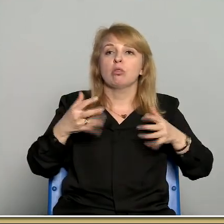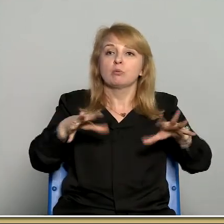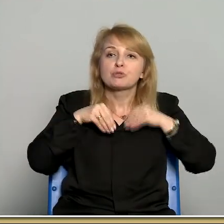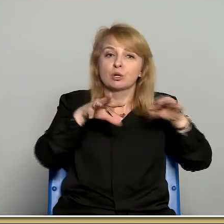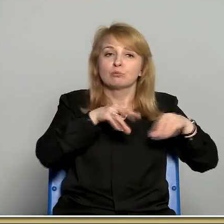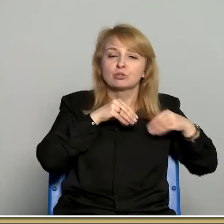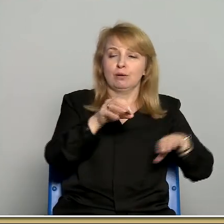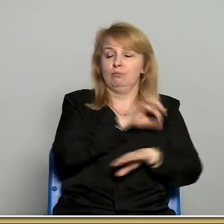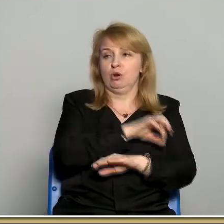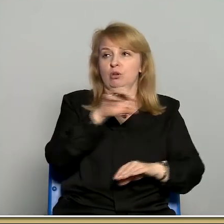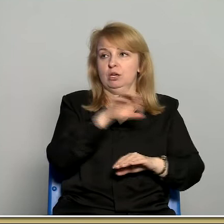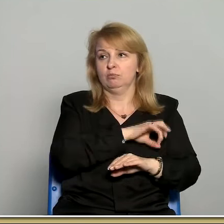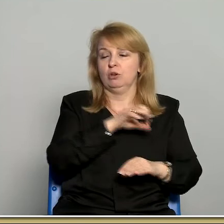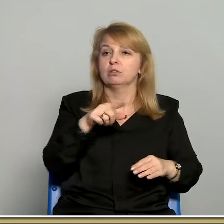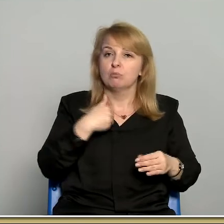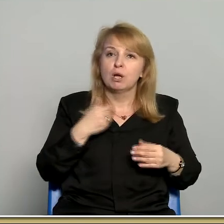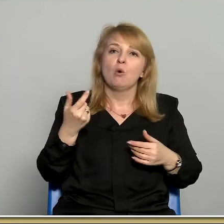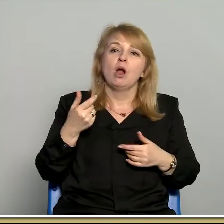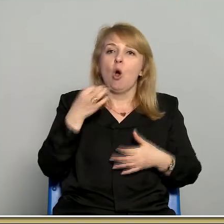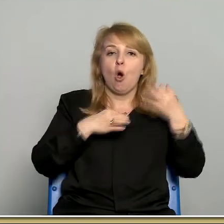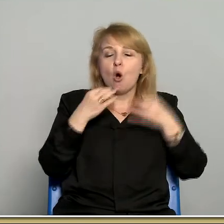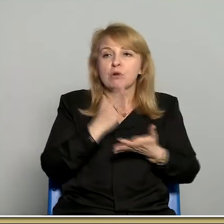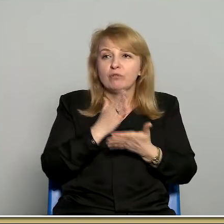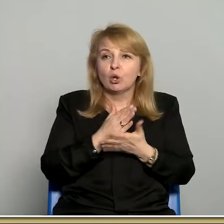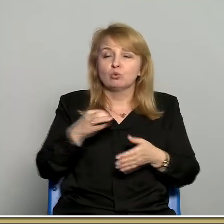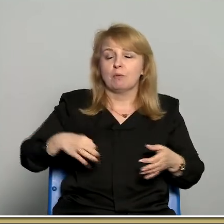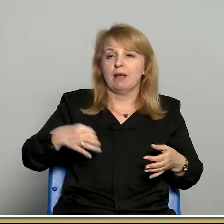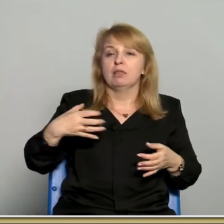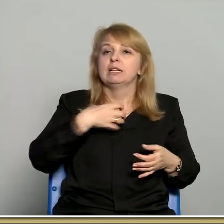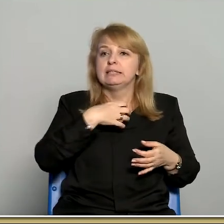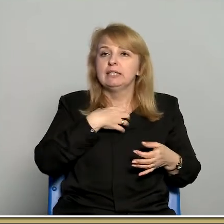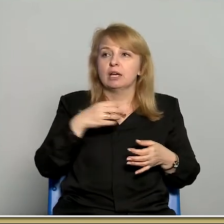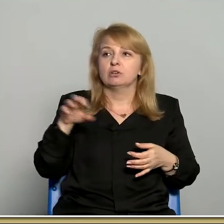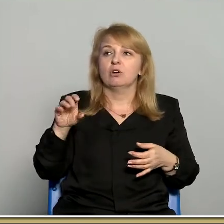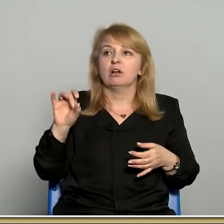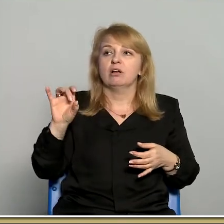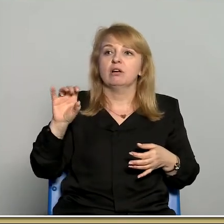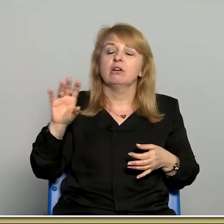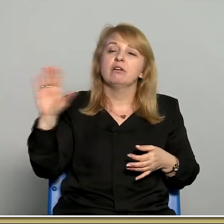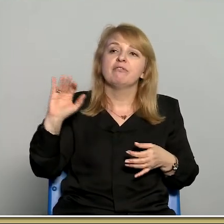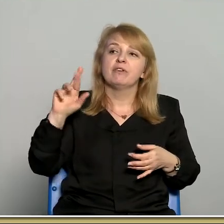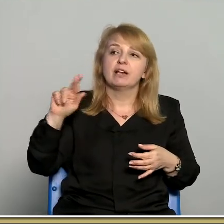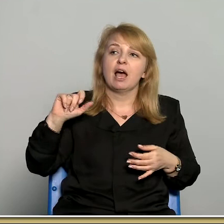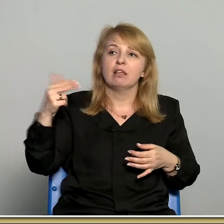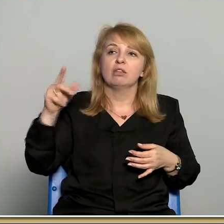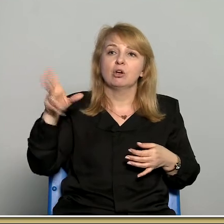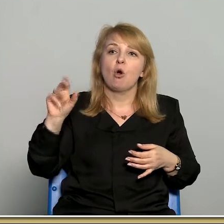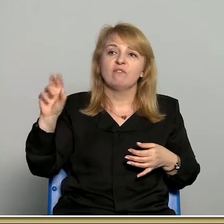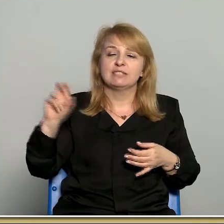O tych naborach wspominał już w swojej prezentacji Pan Dyrektor Frankowski. A zatem osobami,